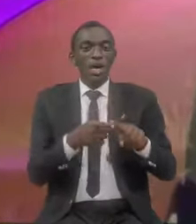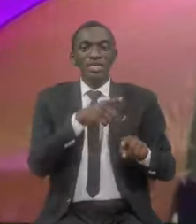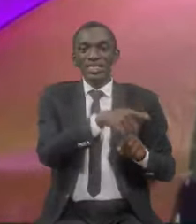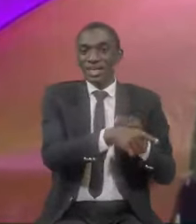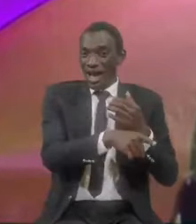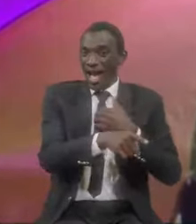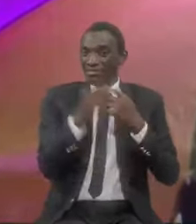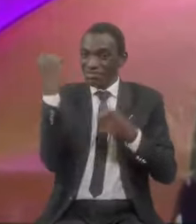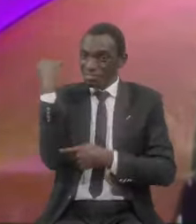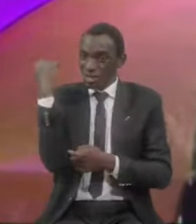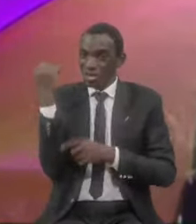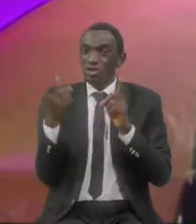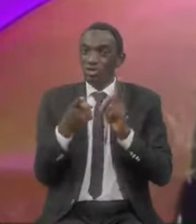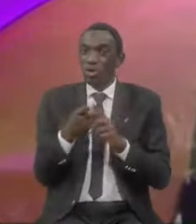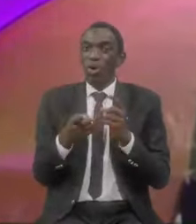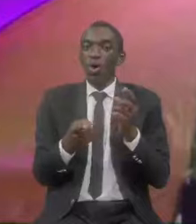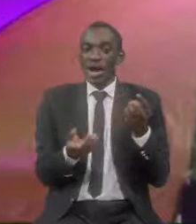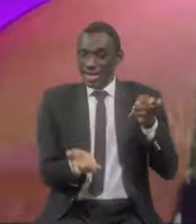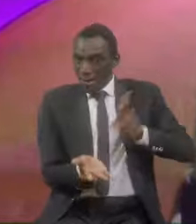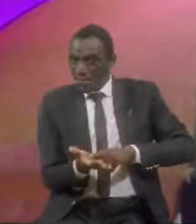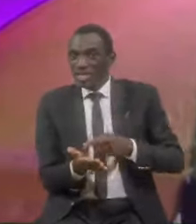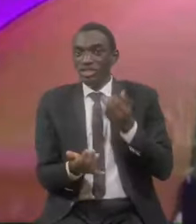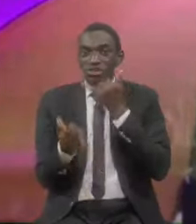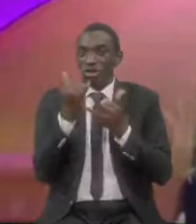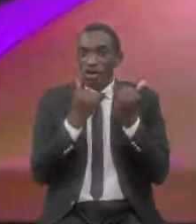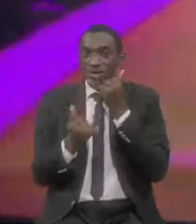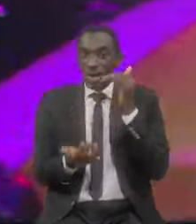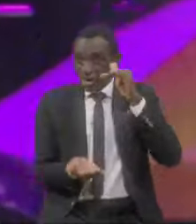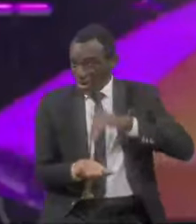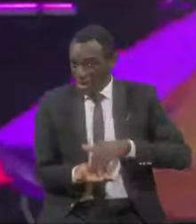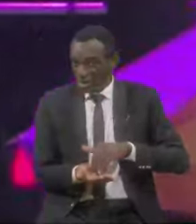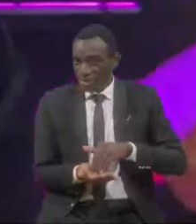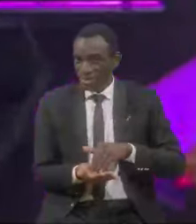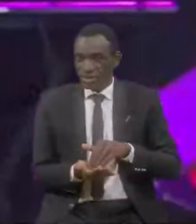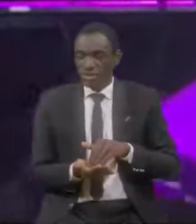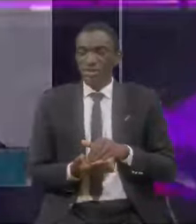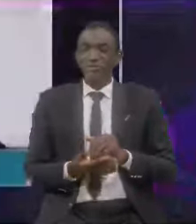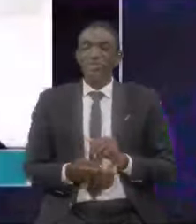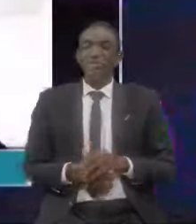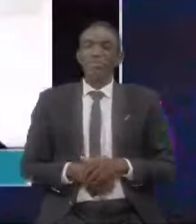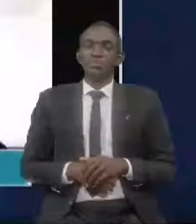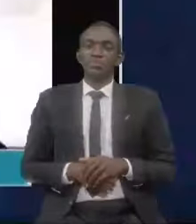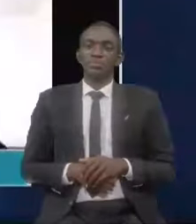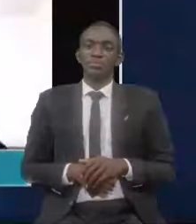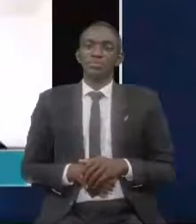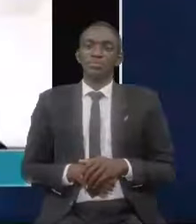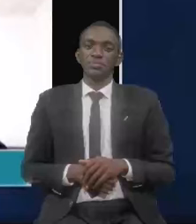Là où tu es tenté de faire la même chose qui t'a amené à la justice.